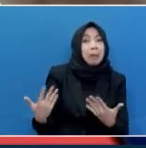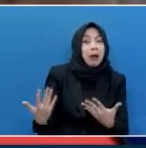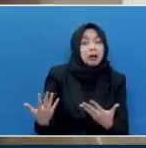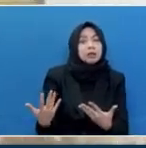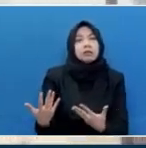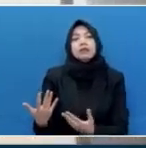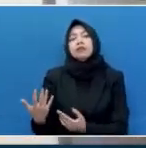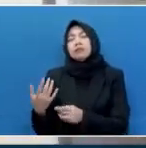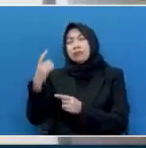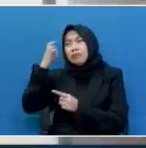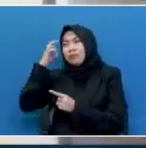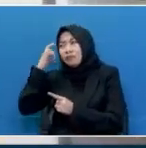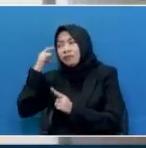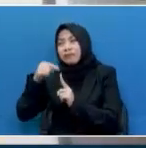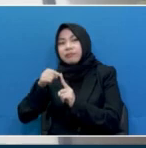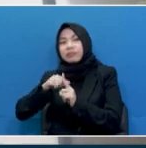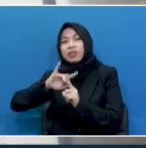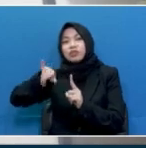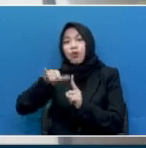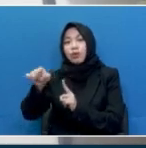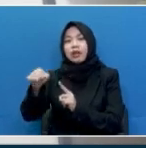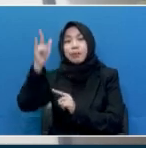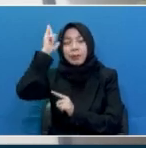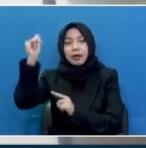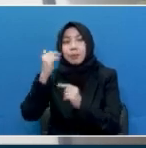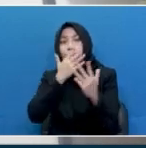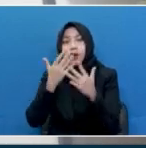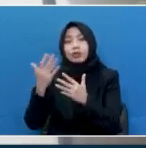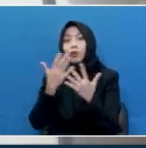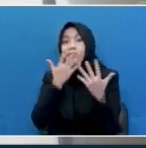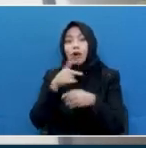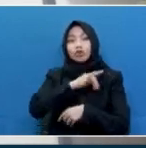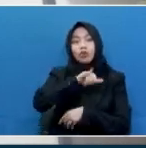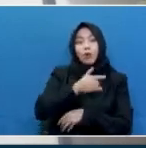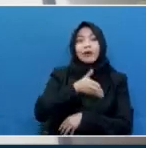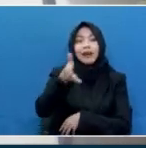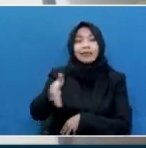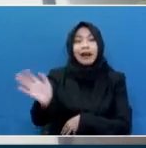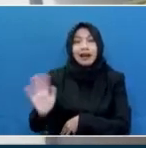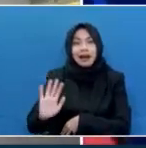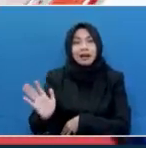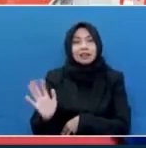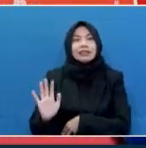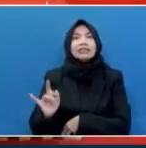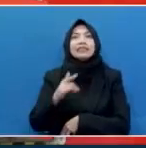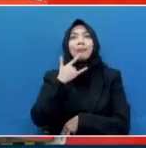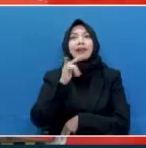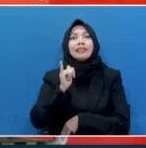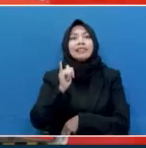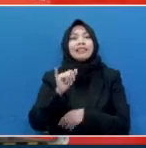ketidakdatangan dalam ee hutpdi perjuangan itu menjadi bagian dari realitas dan bahasa simbolik